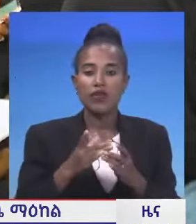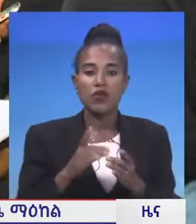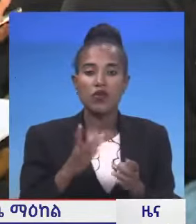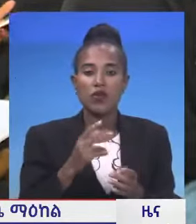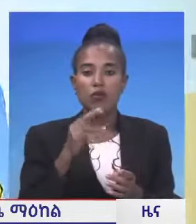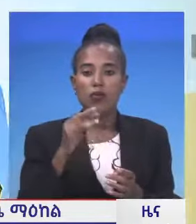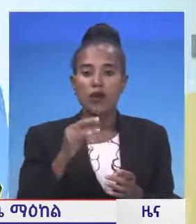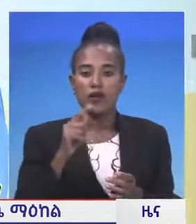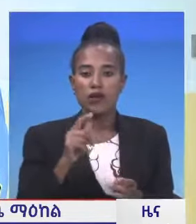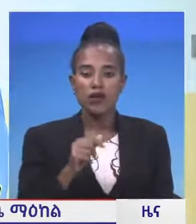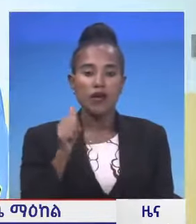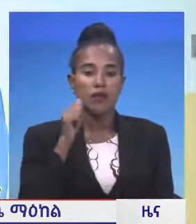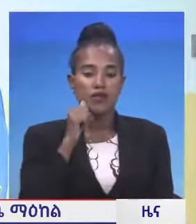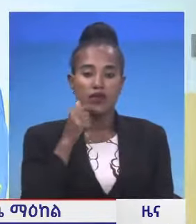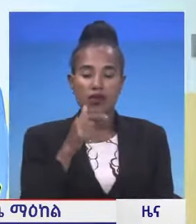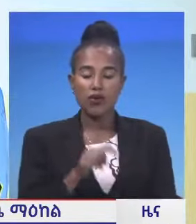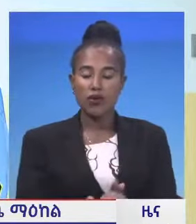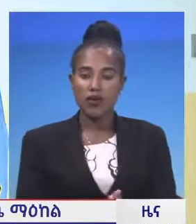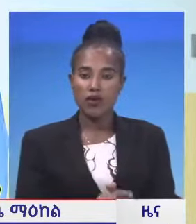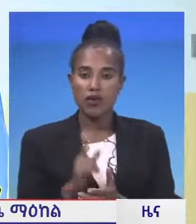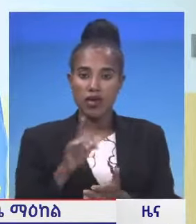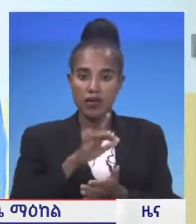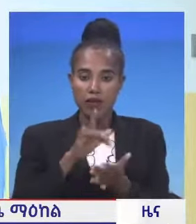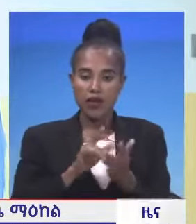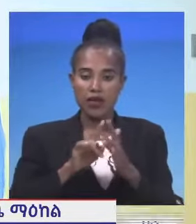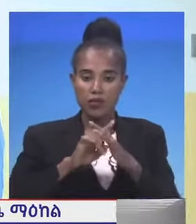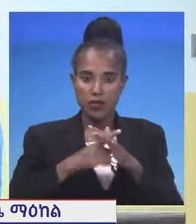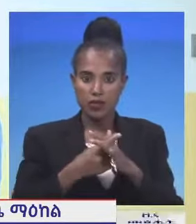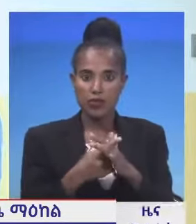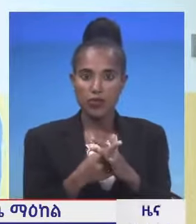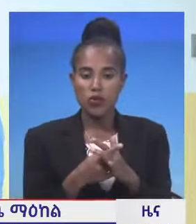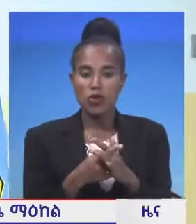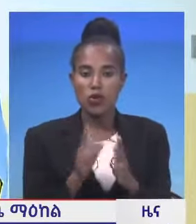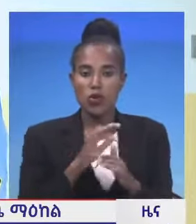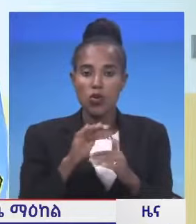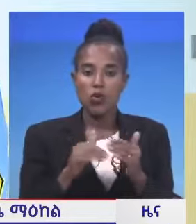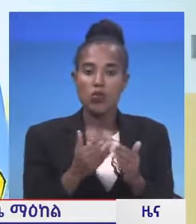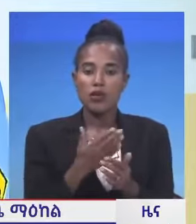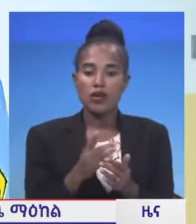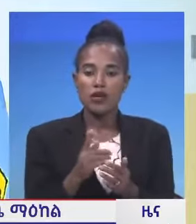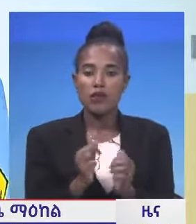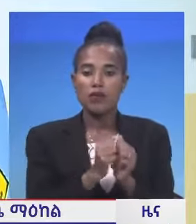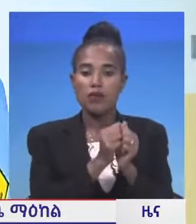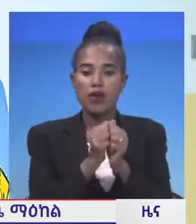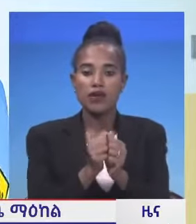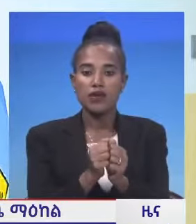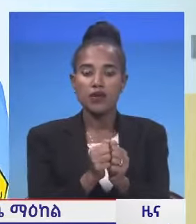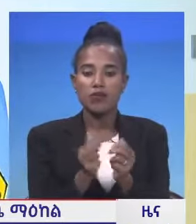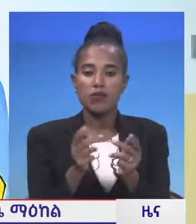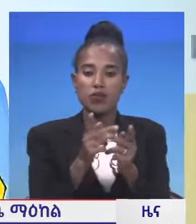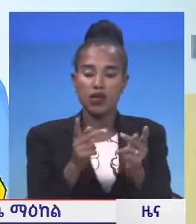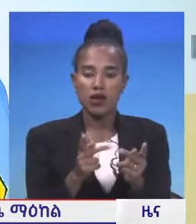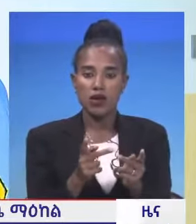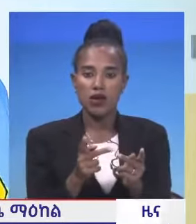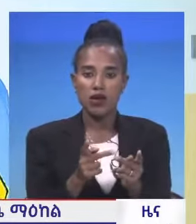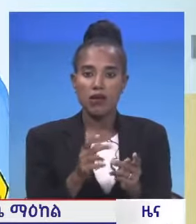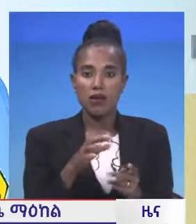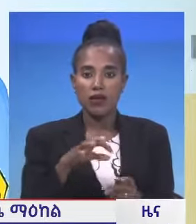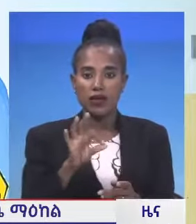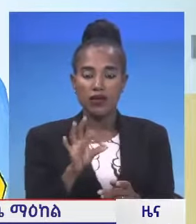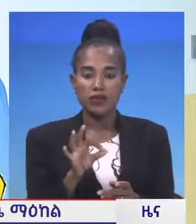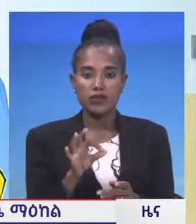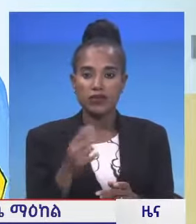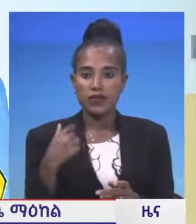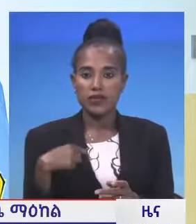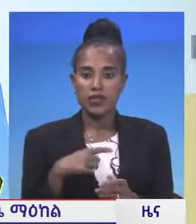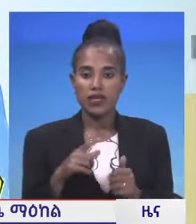አልማዝላቀው ገልጸዋል። አንድ ማዕከሉ መጀመሩና ስራ መጀመሩ ሁሉን ነገር ባንድ ቋት ባንድ ማግኘታችን